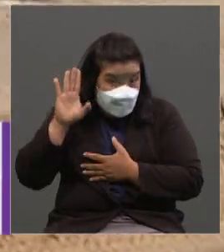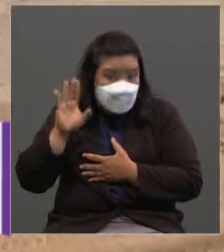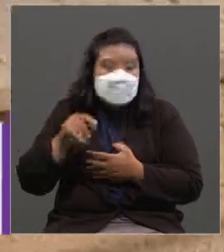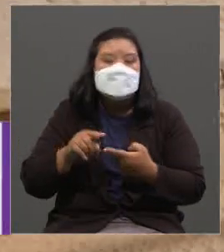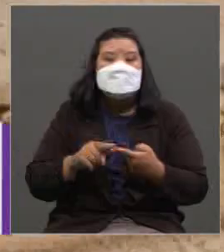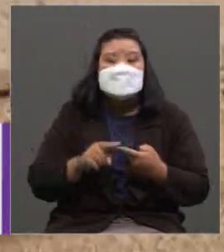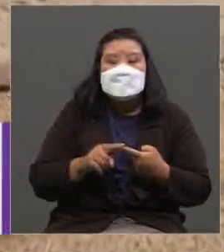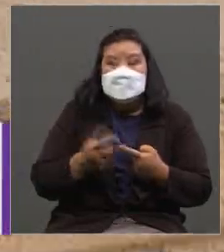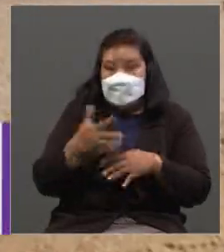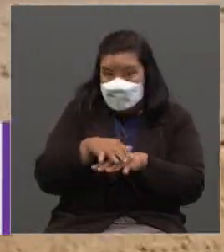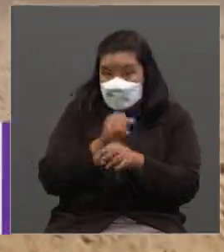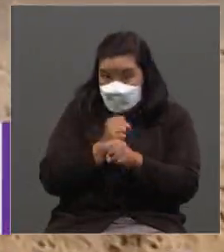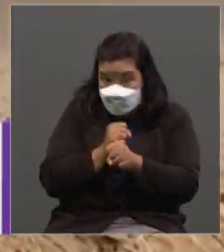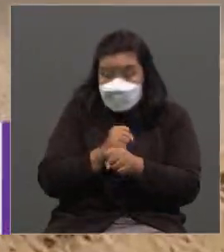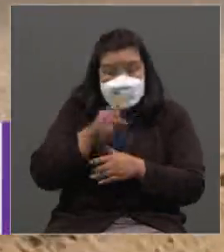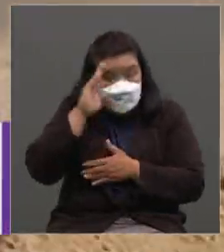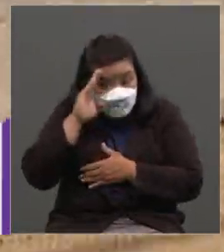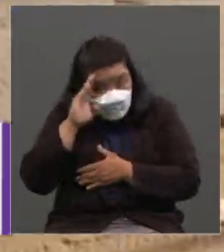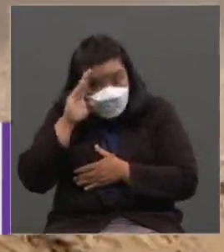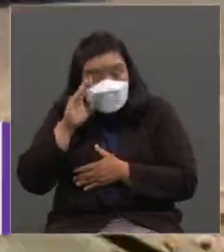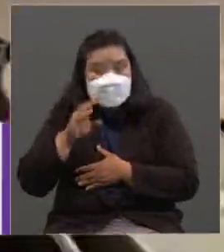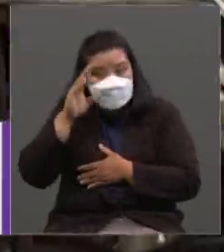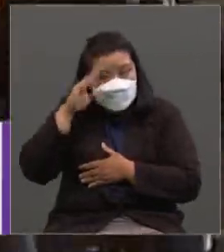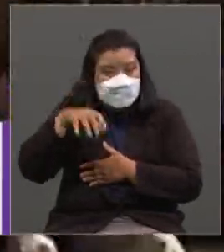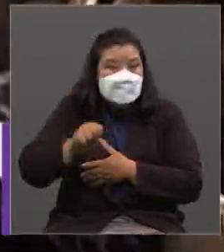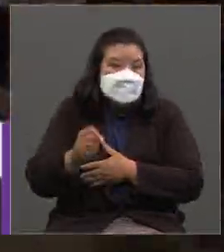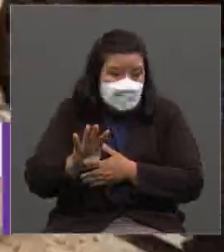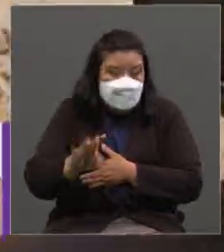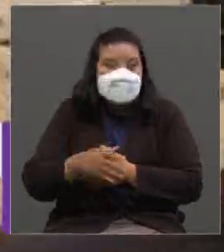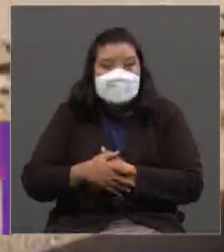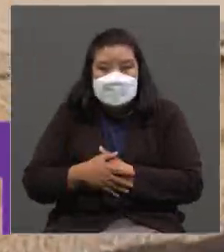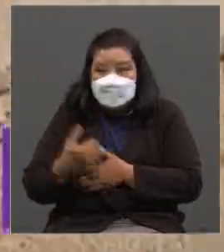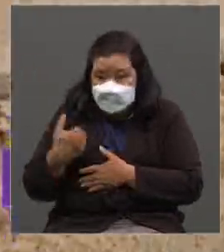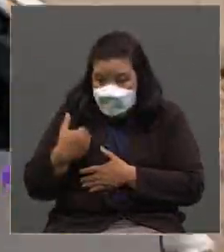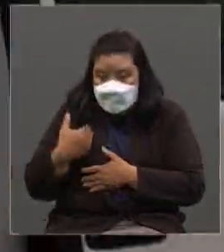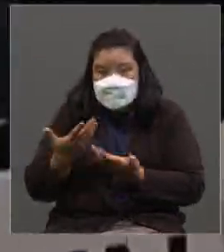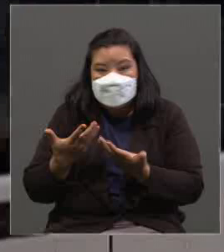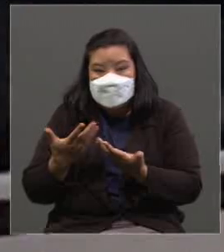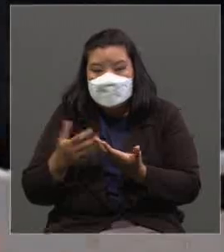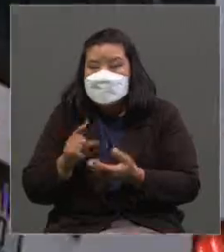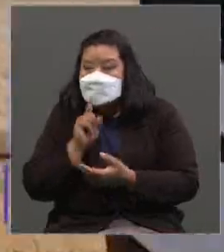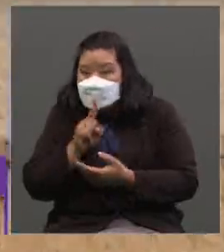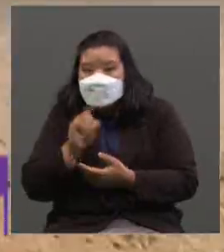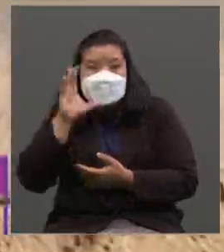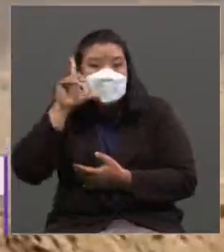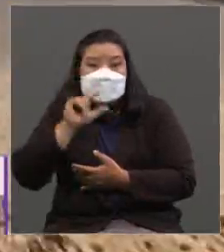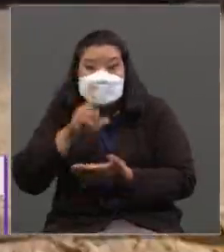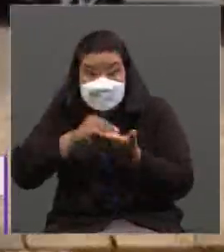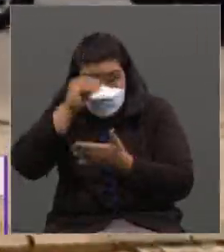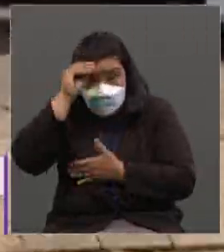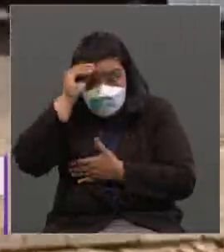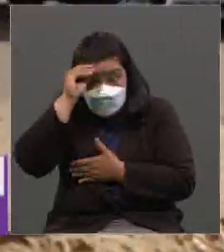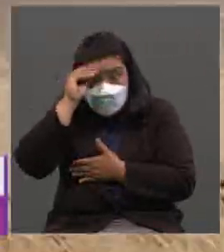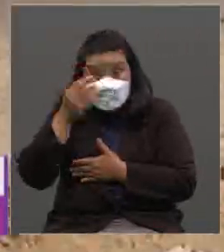โดยประสานกับกองทัพบกและกองทัพภาคที่ 4ตรวจค้นหาผู้ปกครองที่มีบุตรหลานศึกษาอยู่ใน